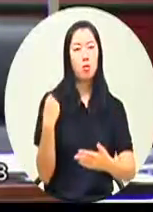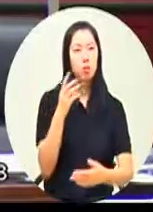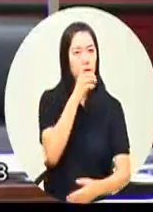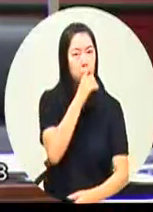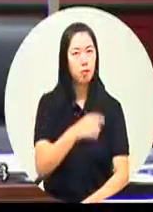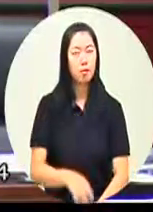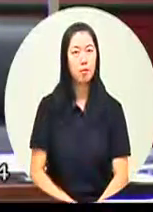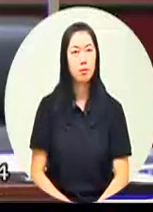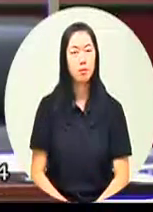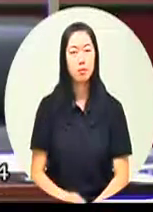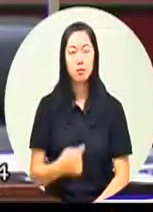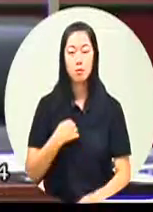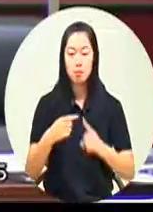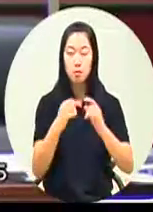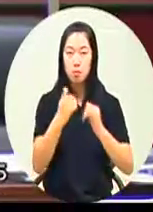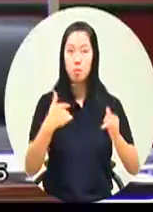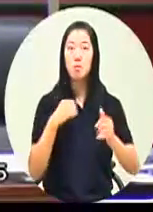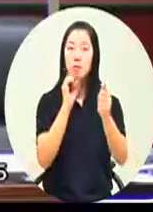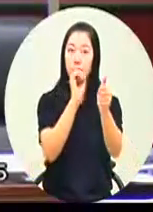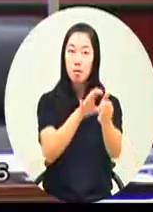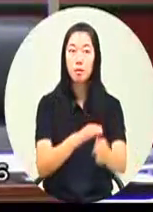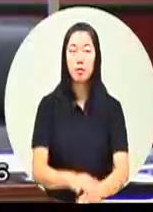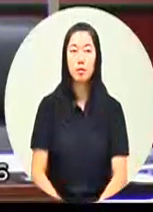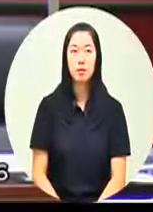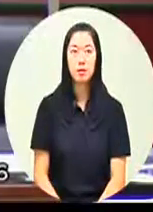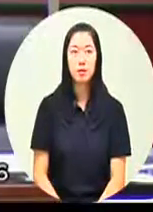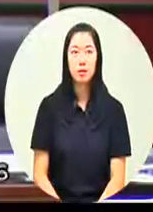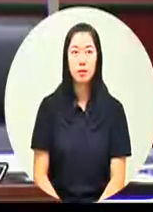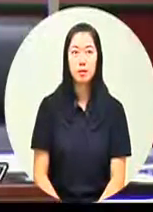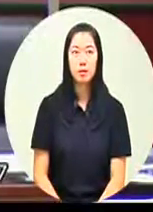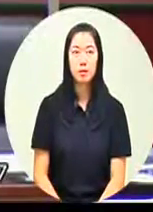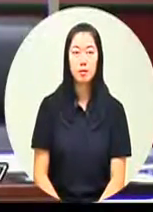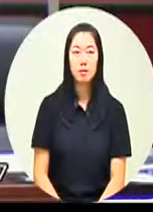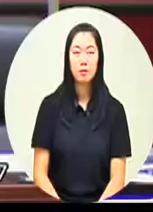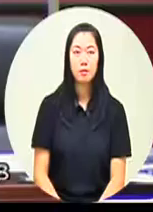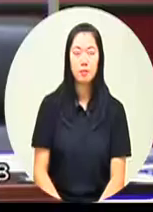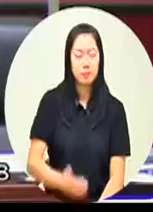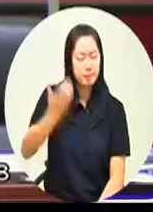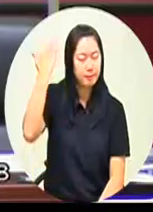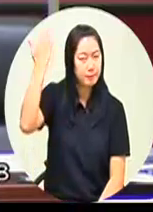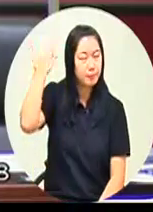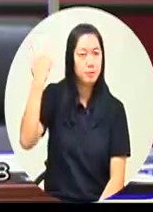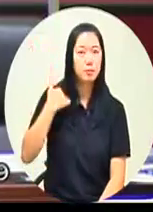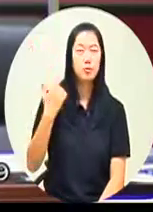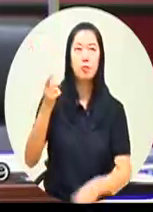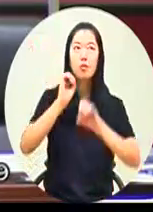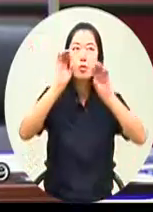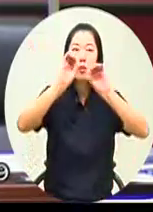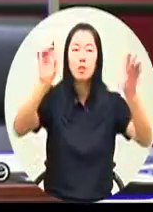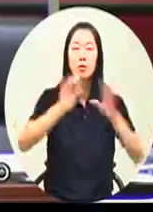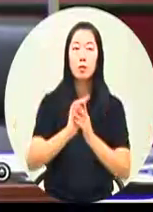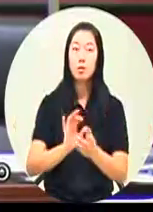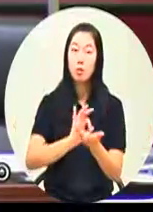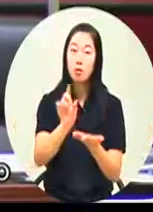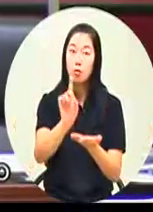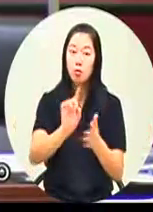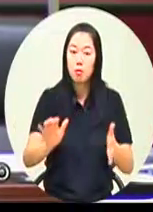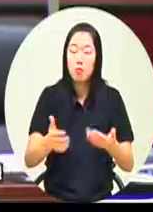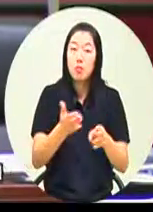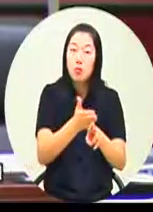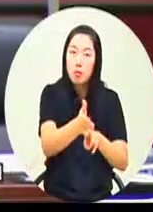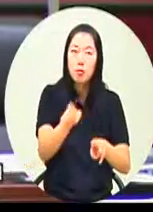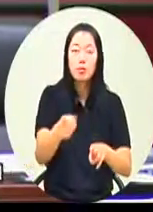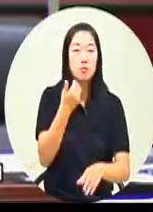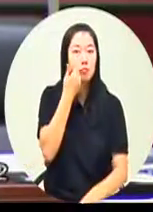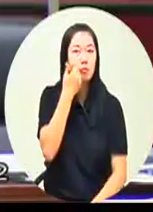雄市民讲这一段历史，就是最早倡议要用轻轨系统的是谢长廷市